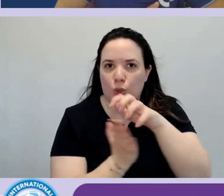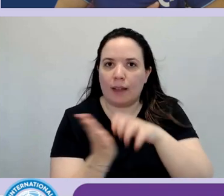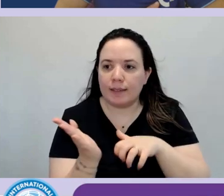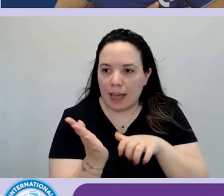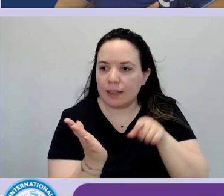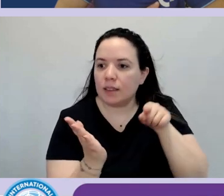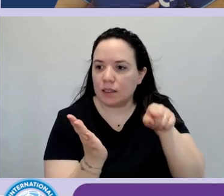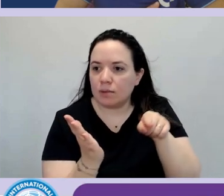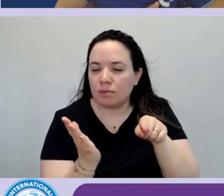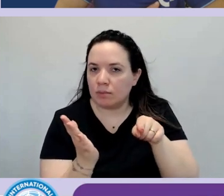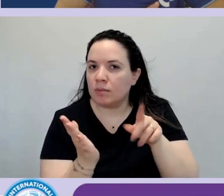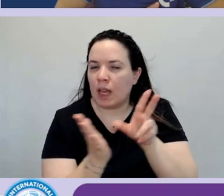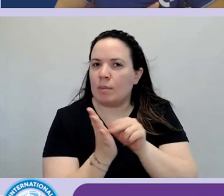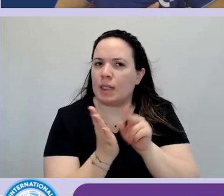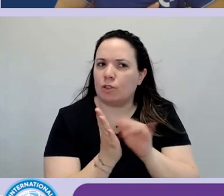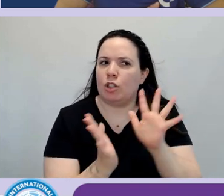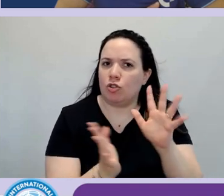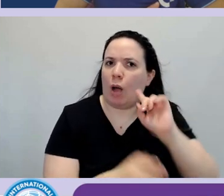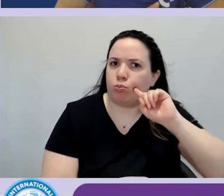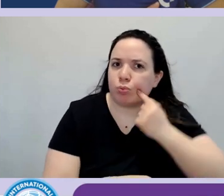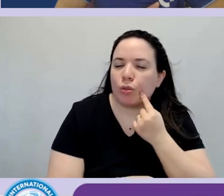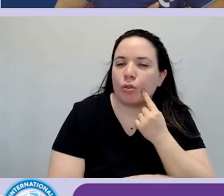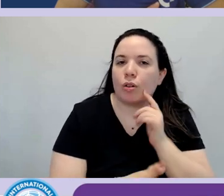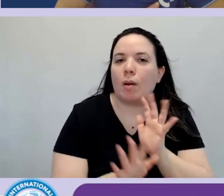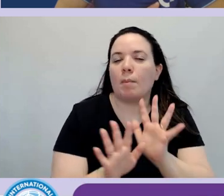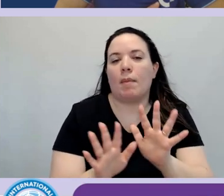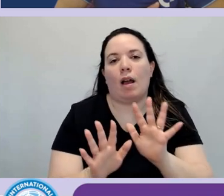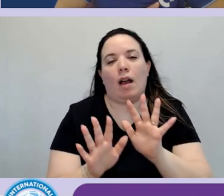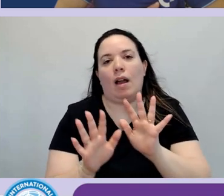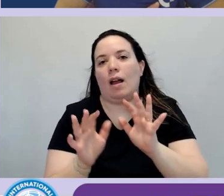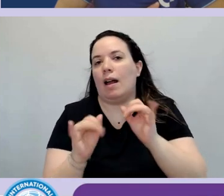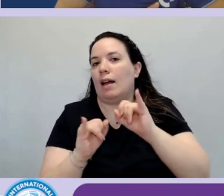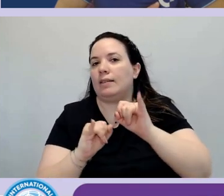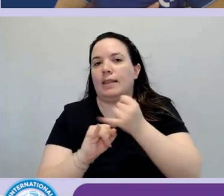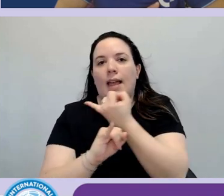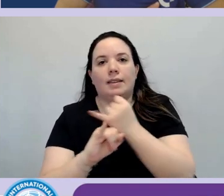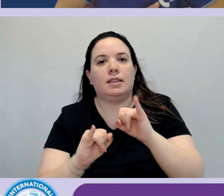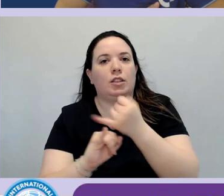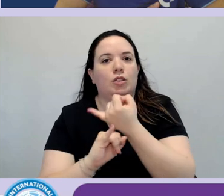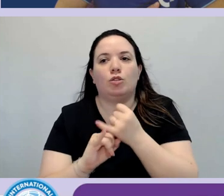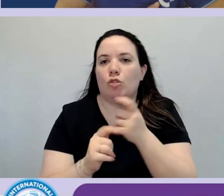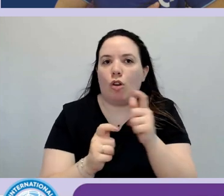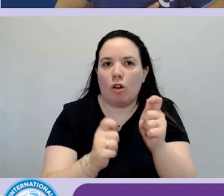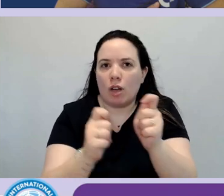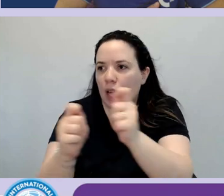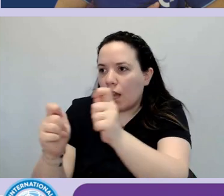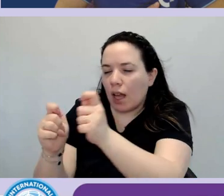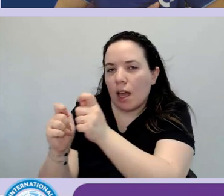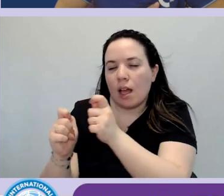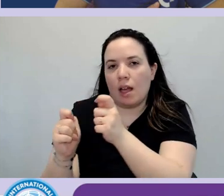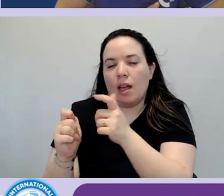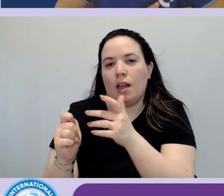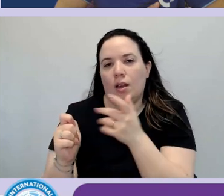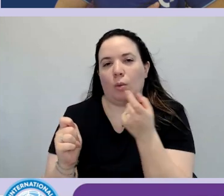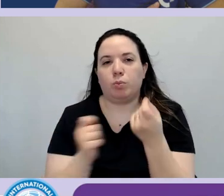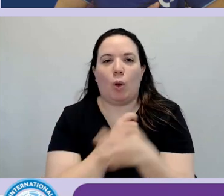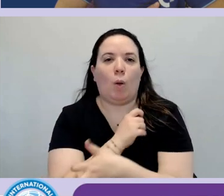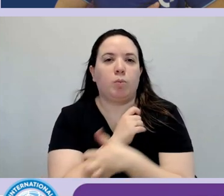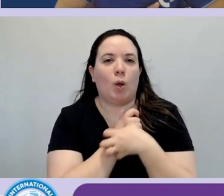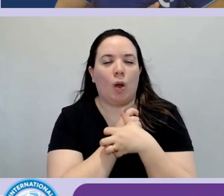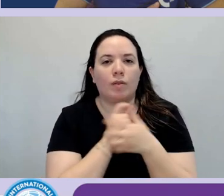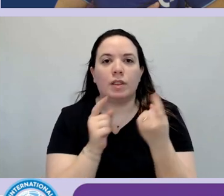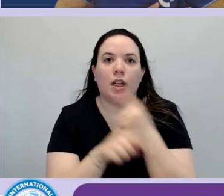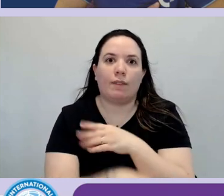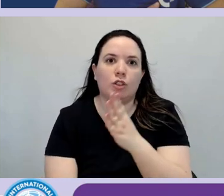un'applicazione fenomenale Ma per la descrizione degli scenari Ecco Era un'applicazione un po'